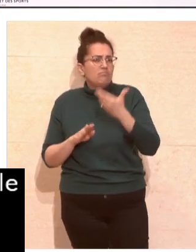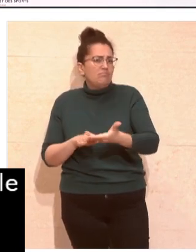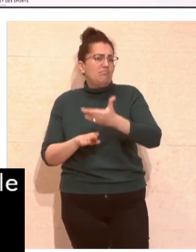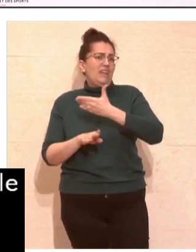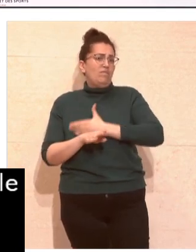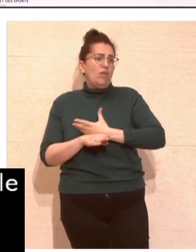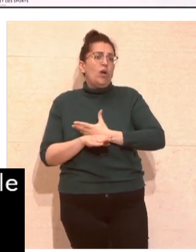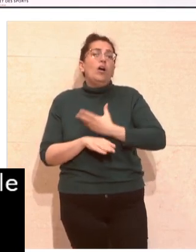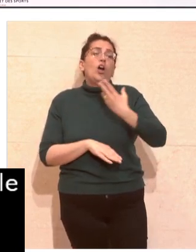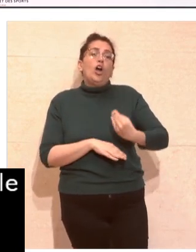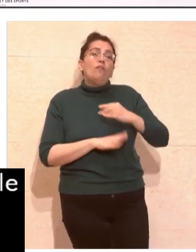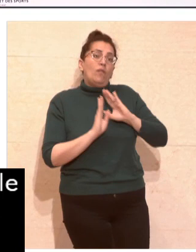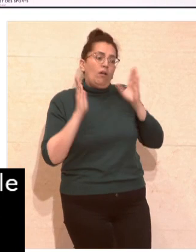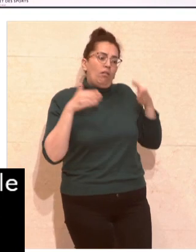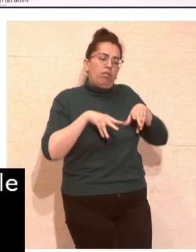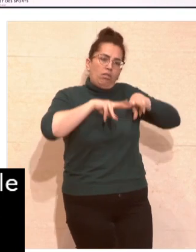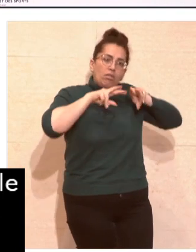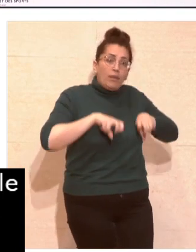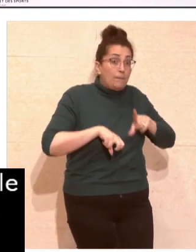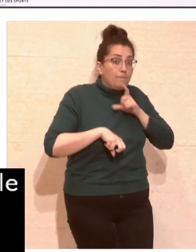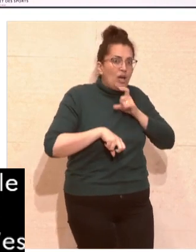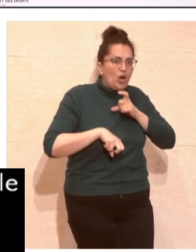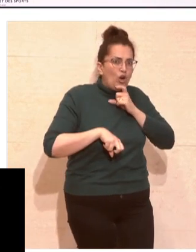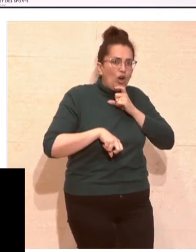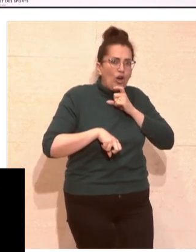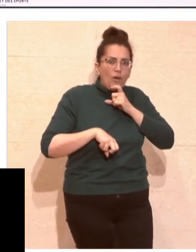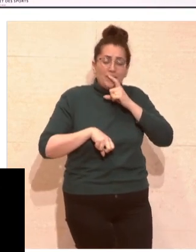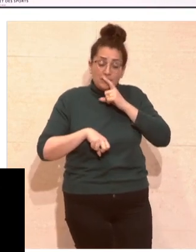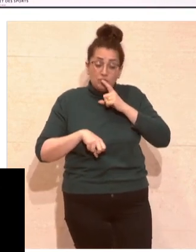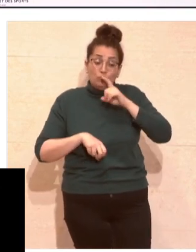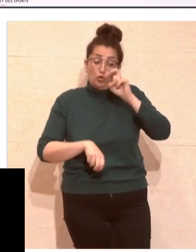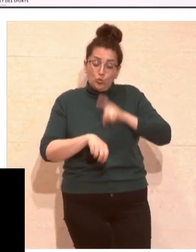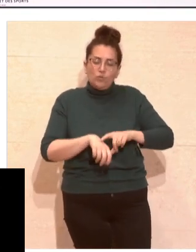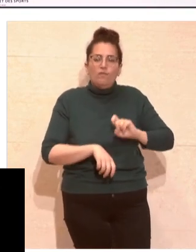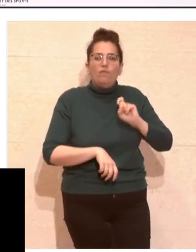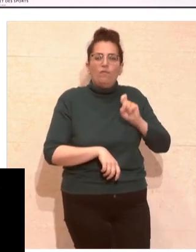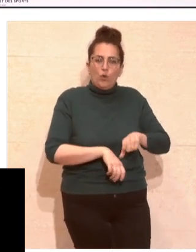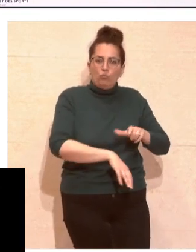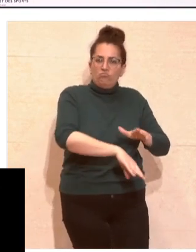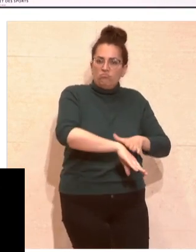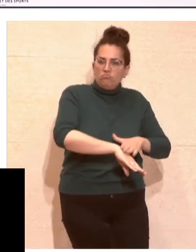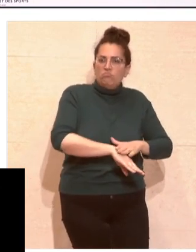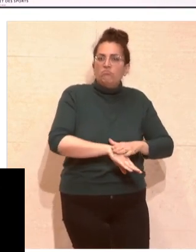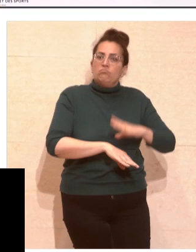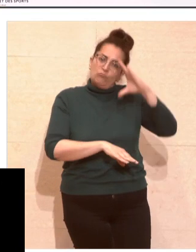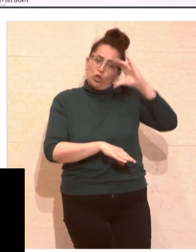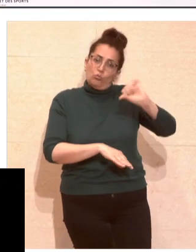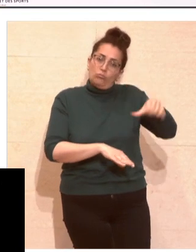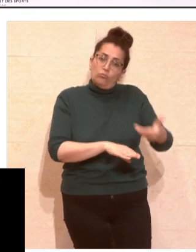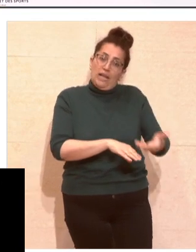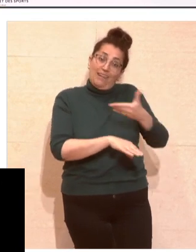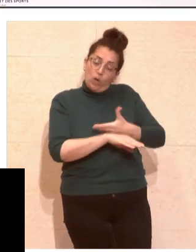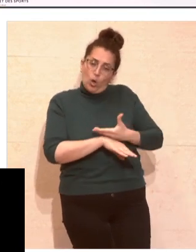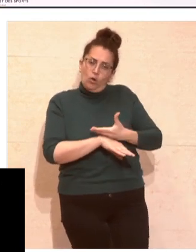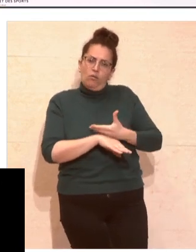chez l'enfant, mais c'est dès l'enfance qu'il faut proposer des règles. Il faut idéalement arrêter les écrans 1 heure avant l'heure du coucher, mais